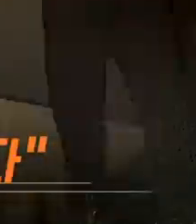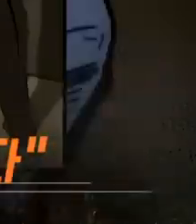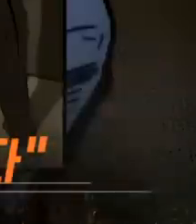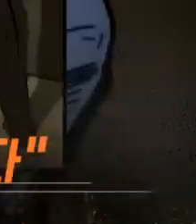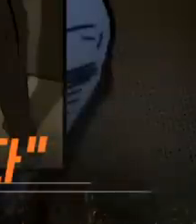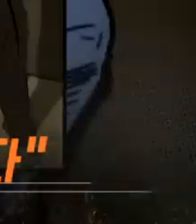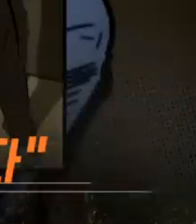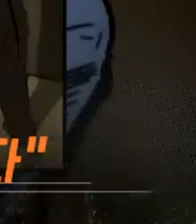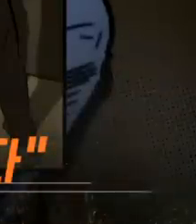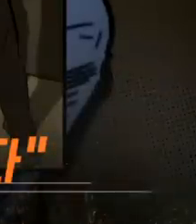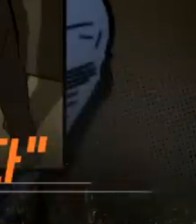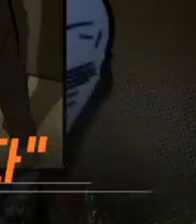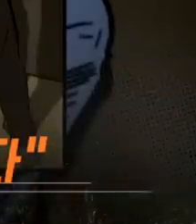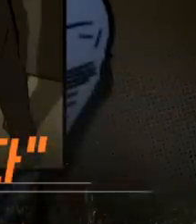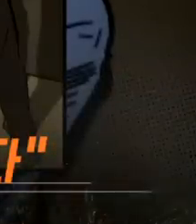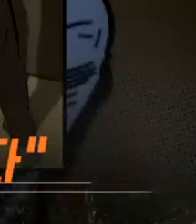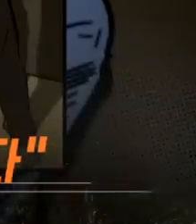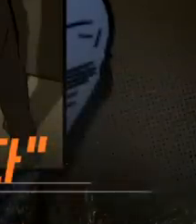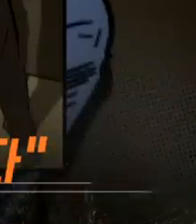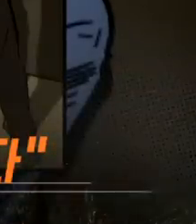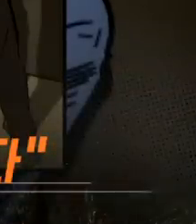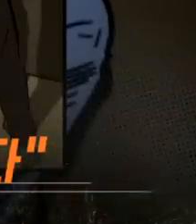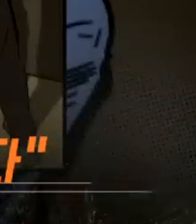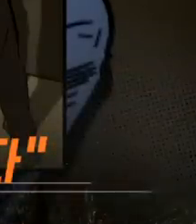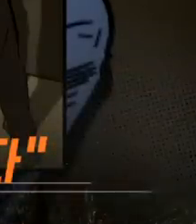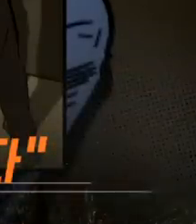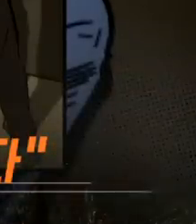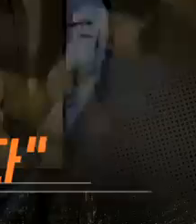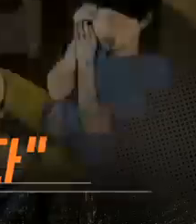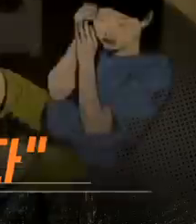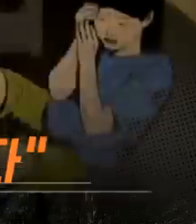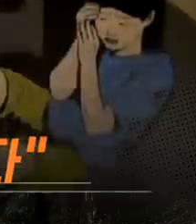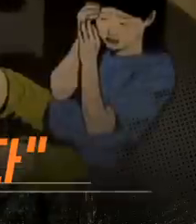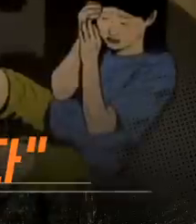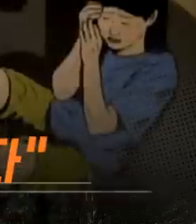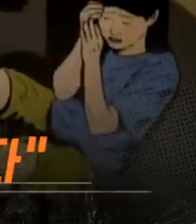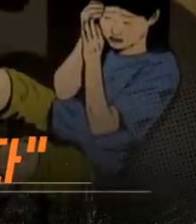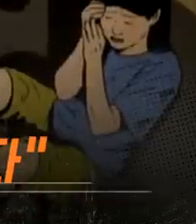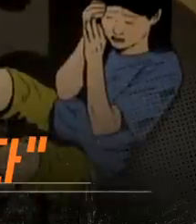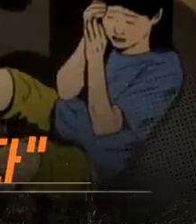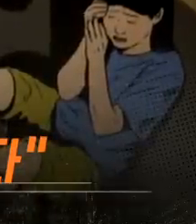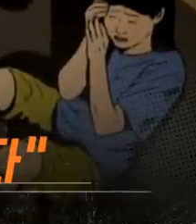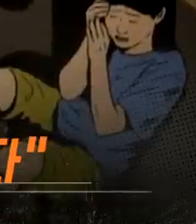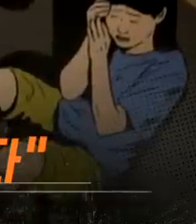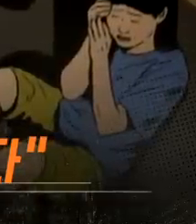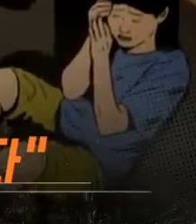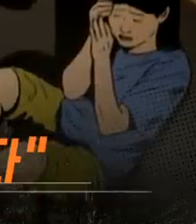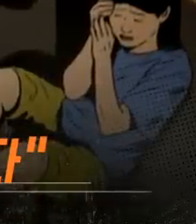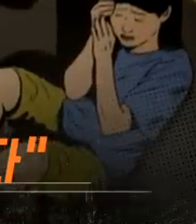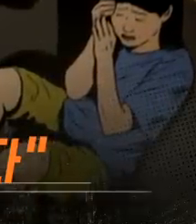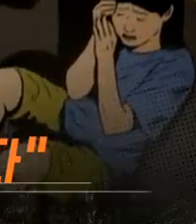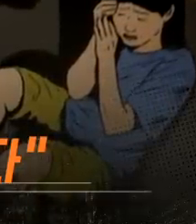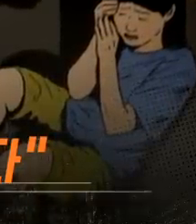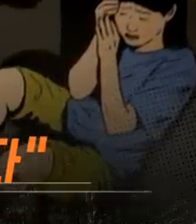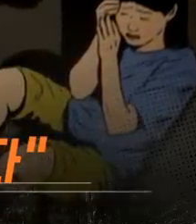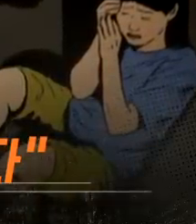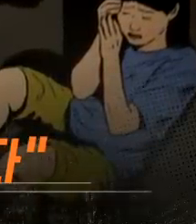강요와 회유 속에 착취를 당했다고 주장했습니다. 두 사람 사이 무슨 일이 있었던 건지 알아봅니다.